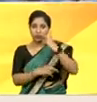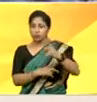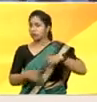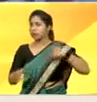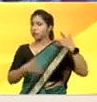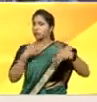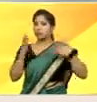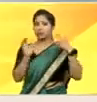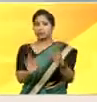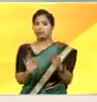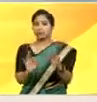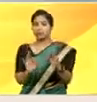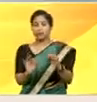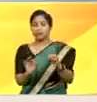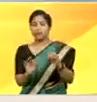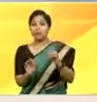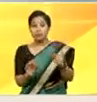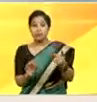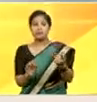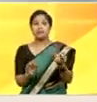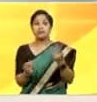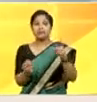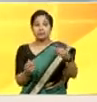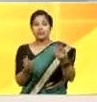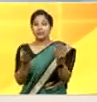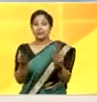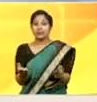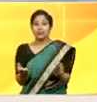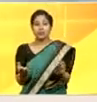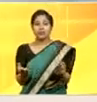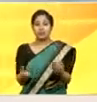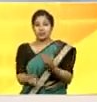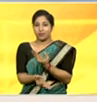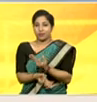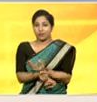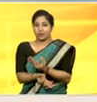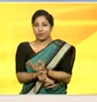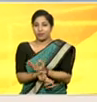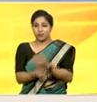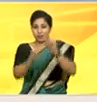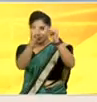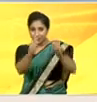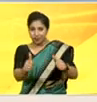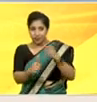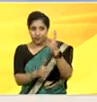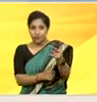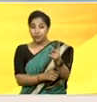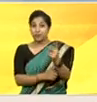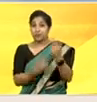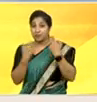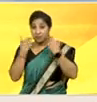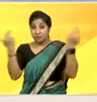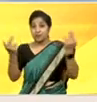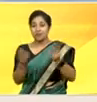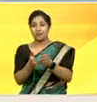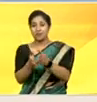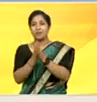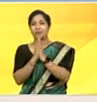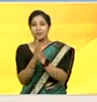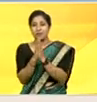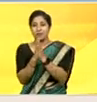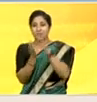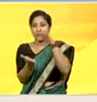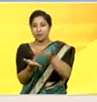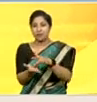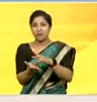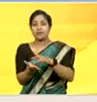हुई। अपने मार्बल बुद्धा स्टैचू के लिए प्रसिद्ध म्यांमार का